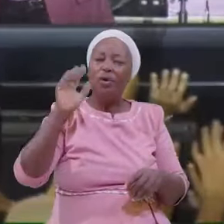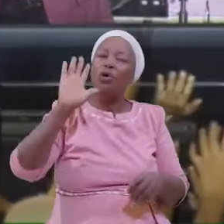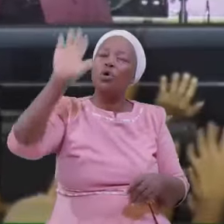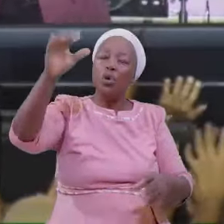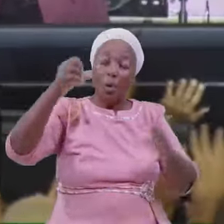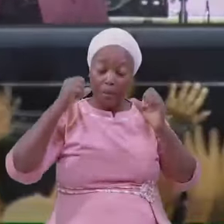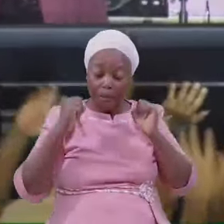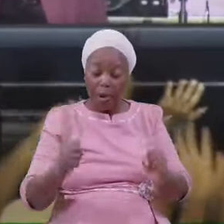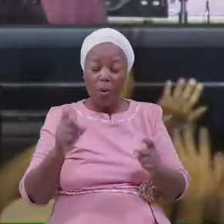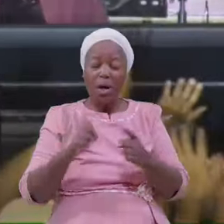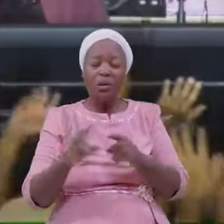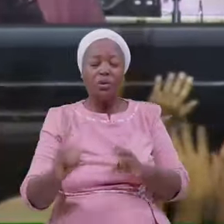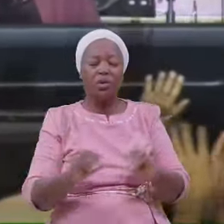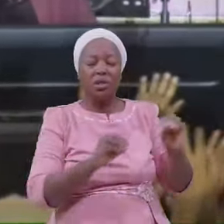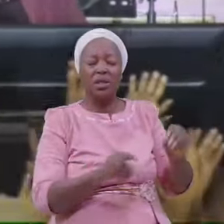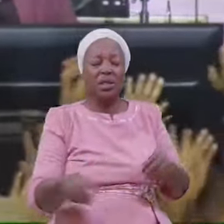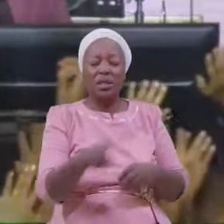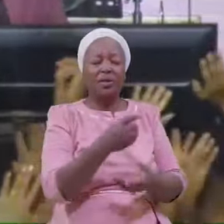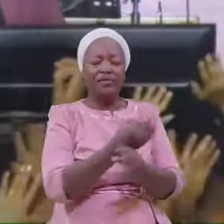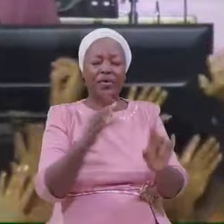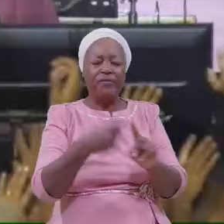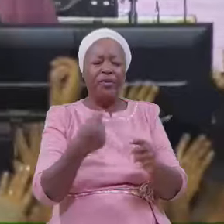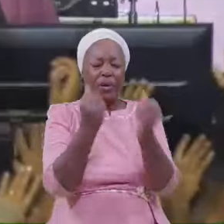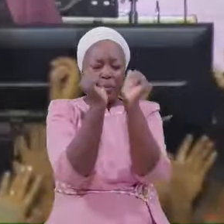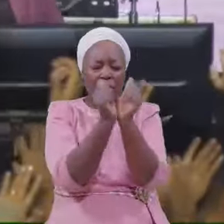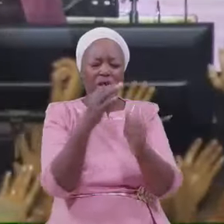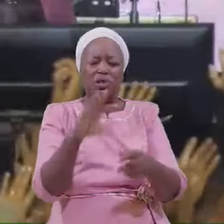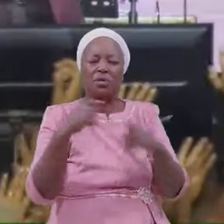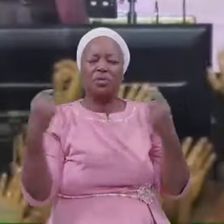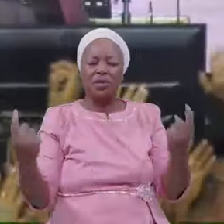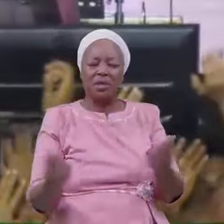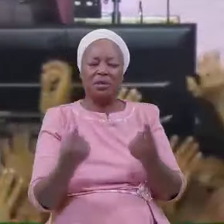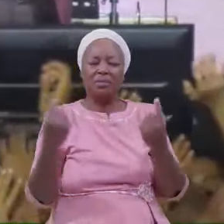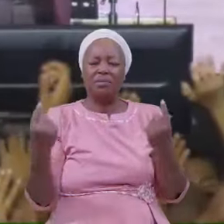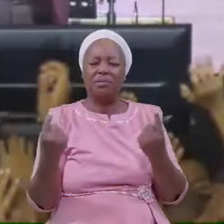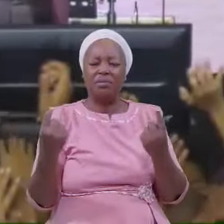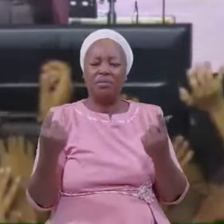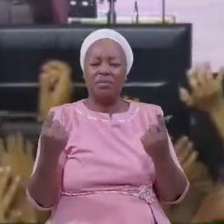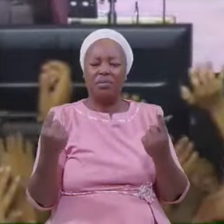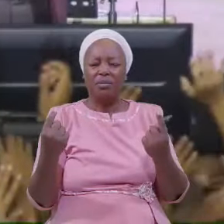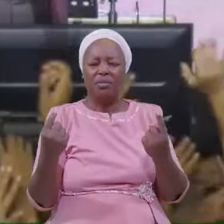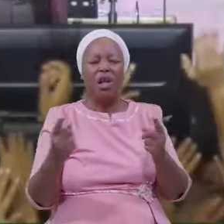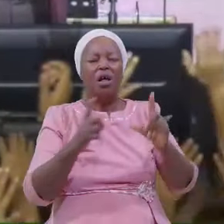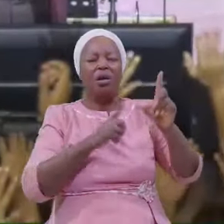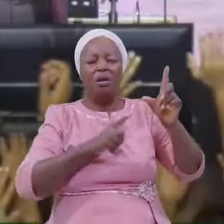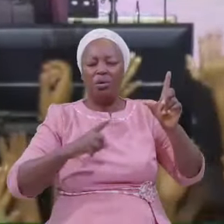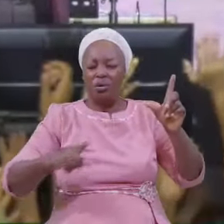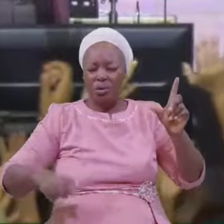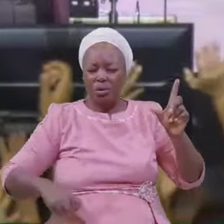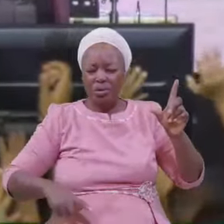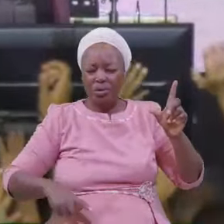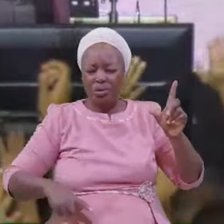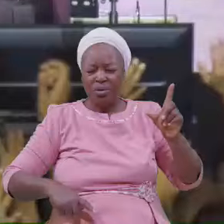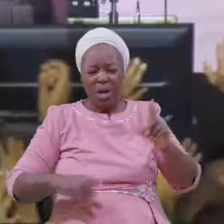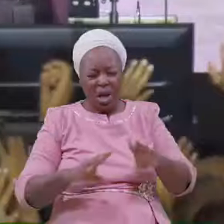free from the bondage of sin. Ikaw, Diyos, ang makakapagpalaya. Lord, anumang kalipinan ng